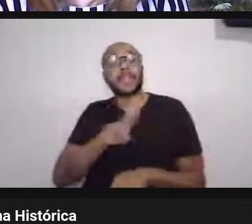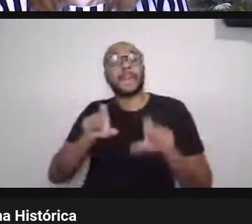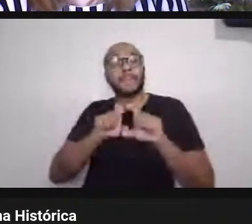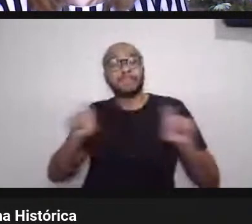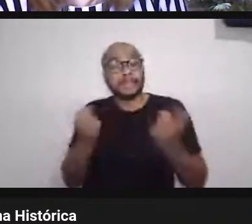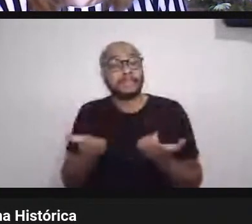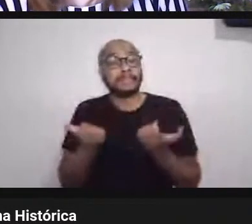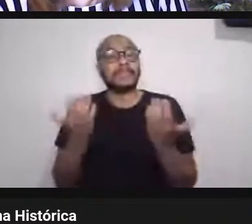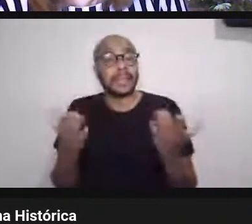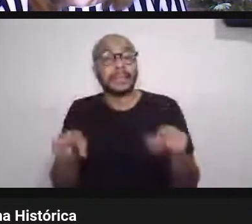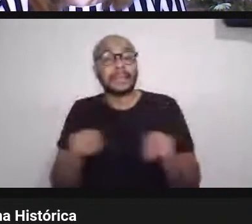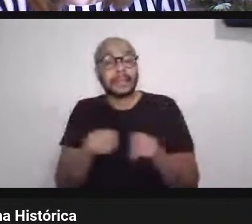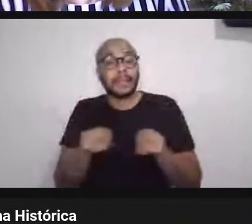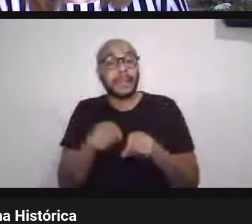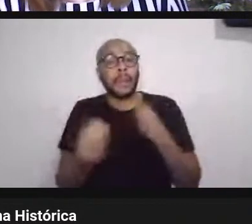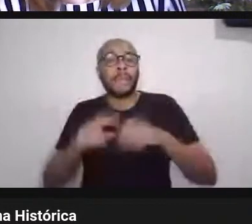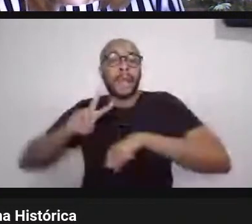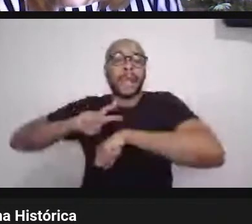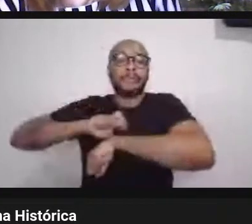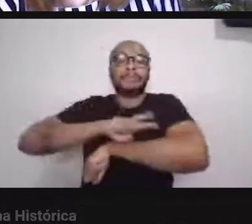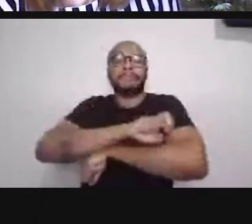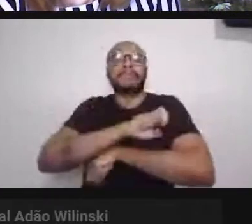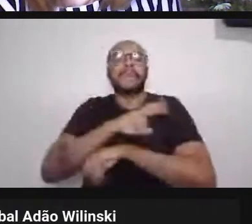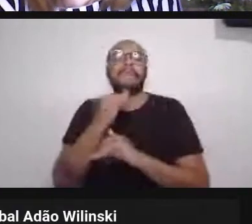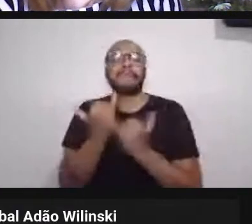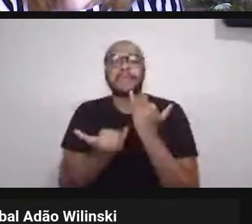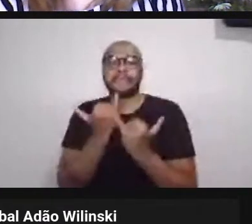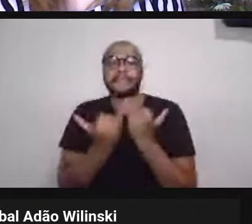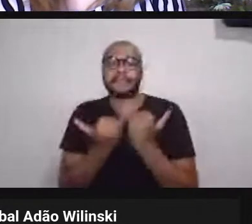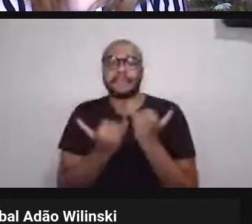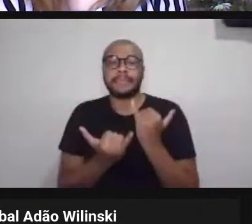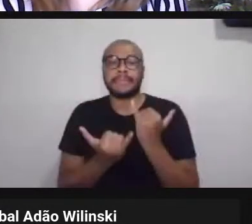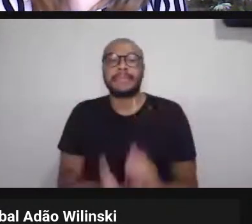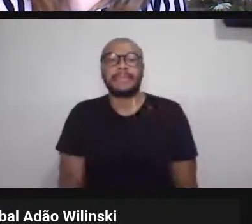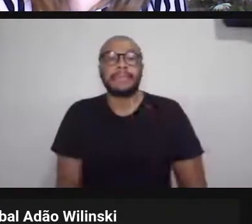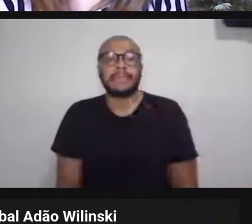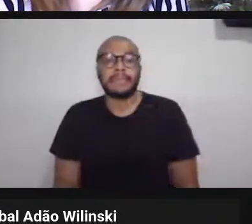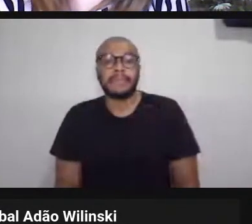bases etimológicas são muito próximas entre si.